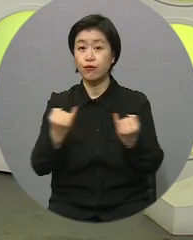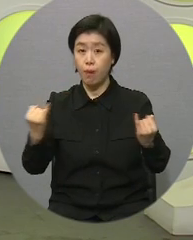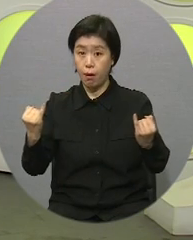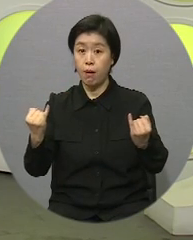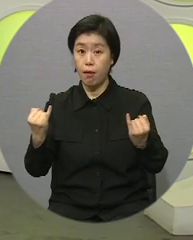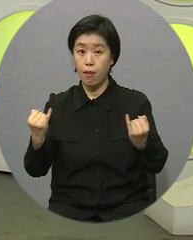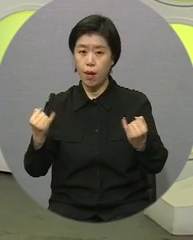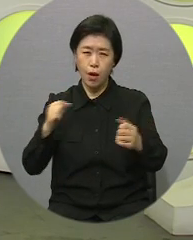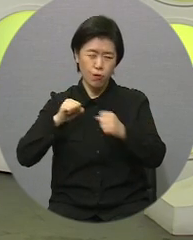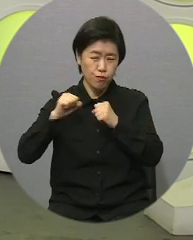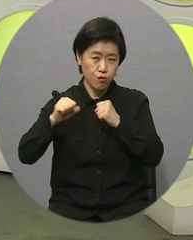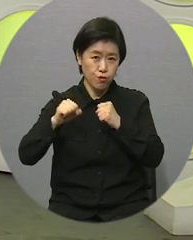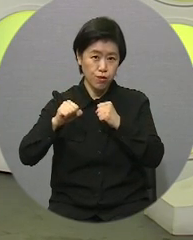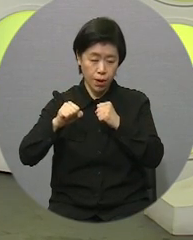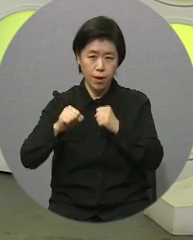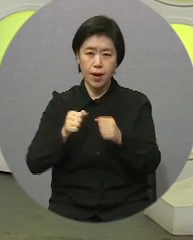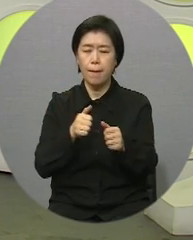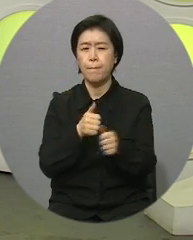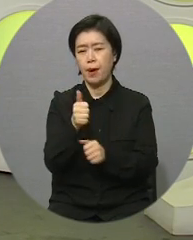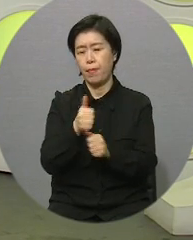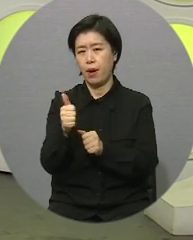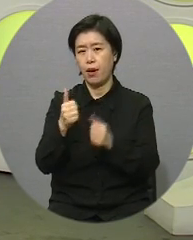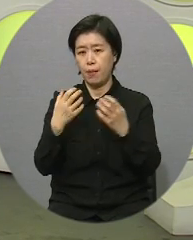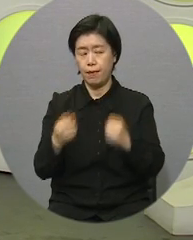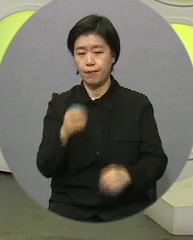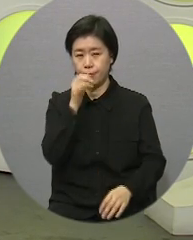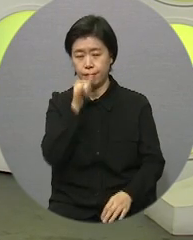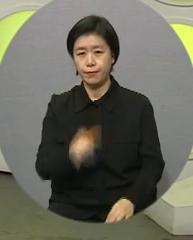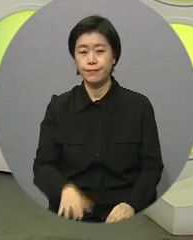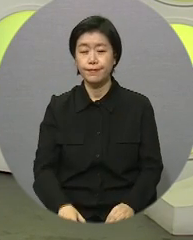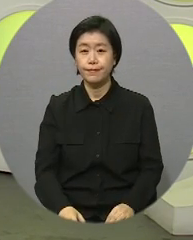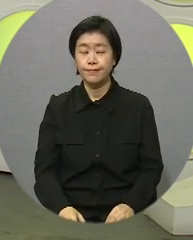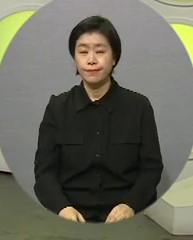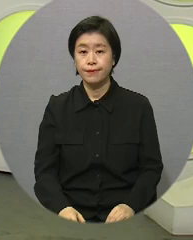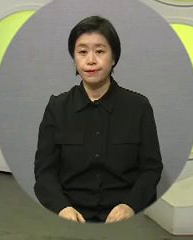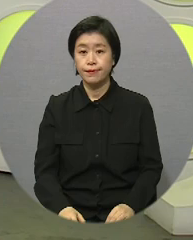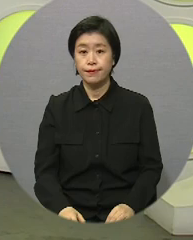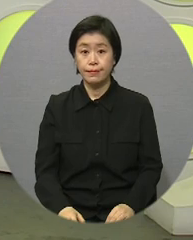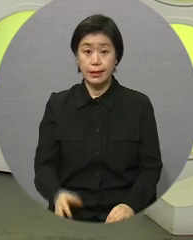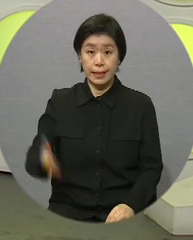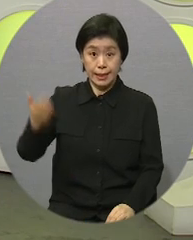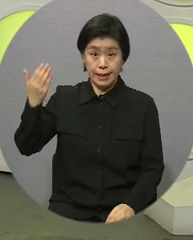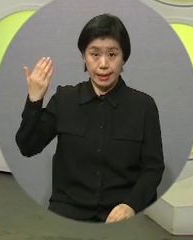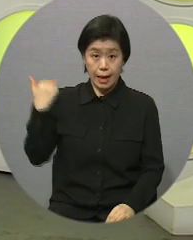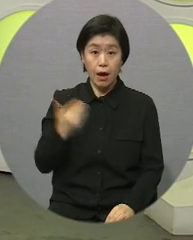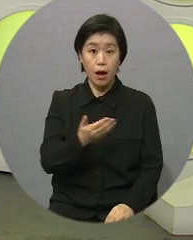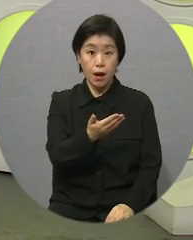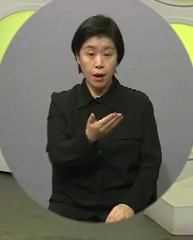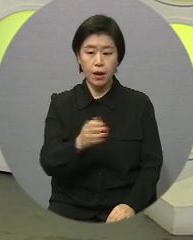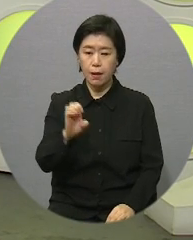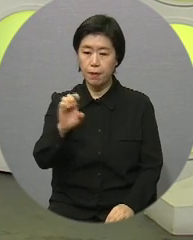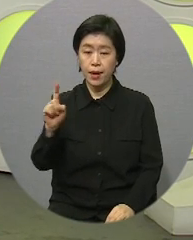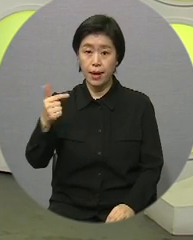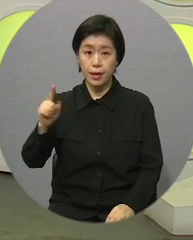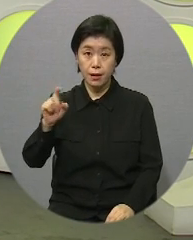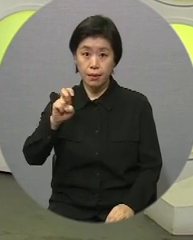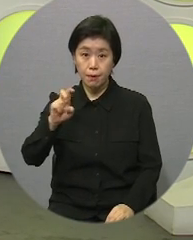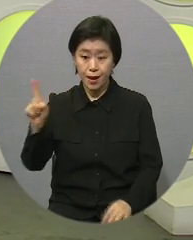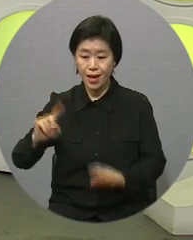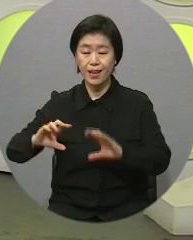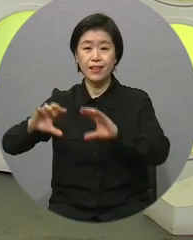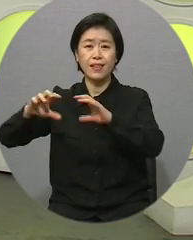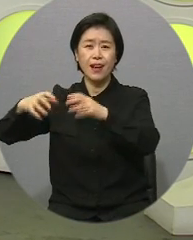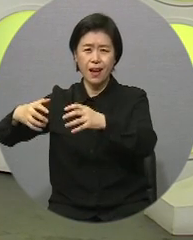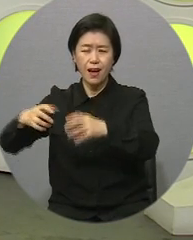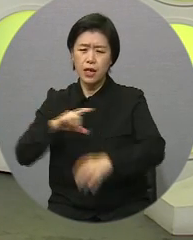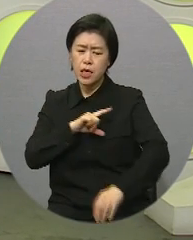세계 챔피언입니다 아네 아 그리고 그 당시에 어 타이틀전 당시에 파나마에